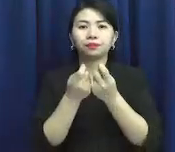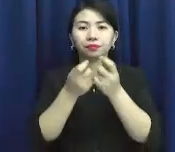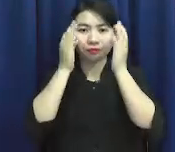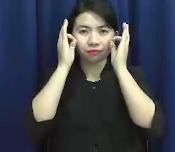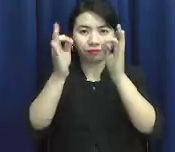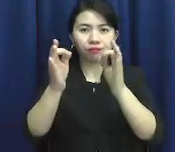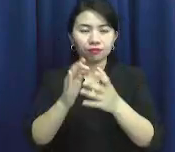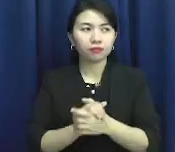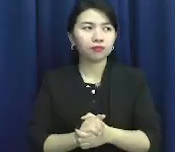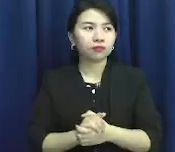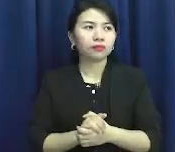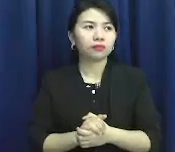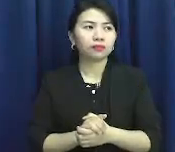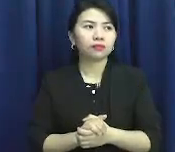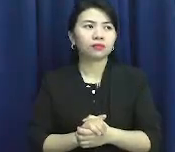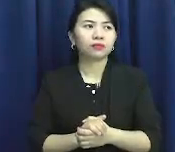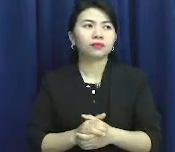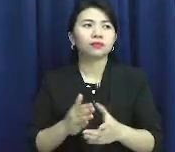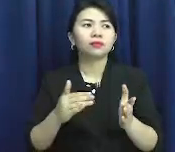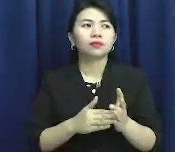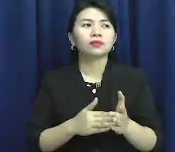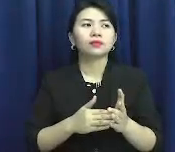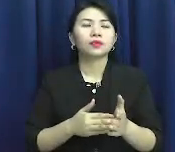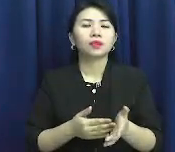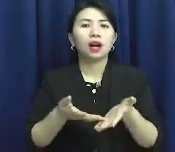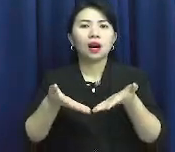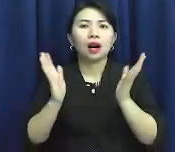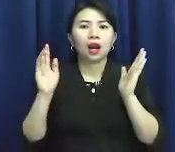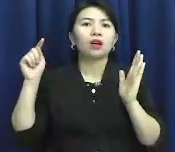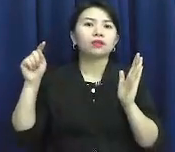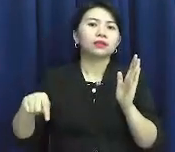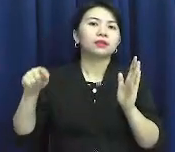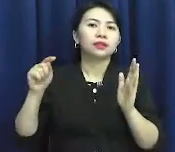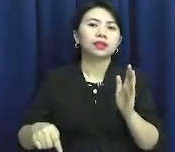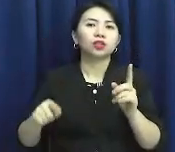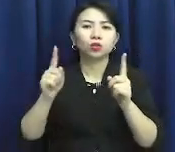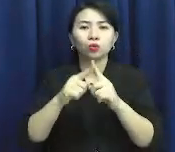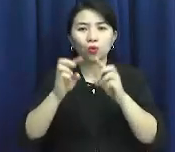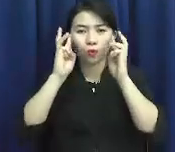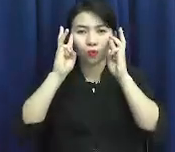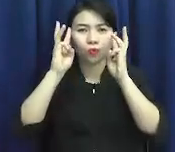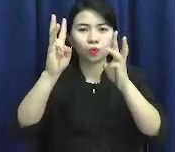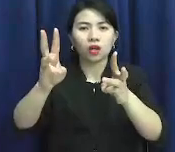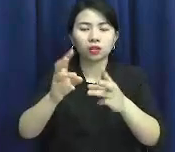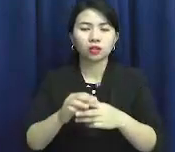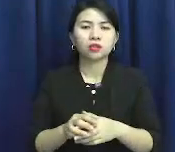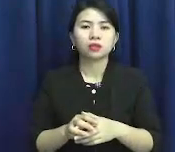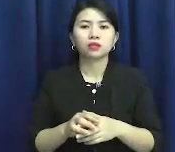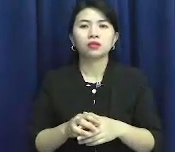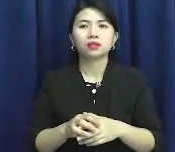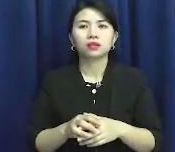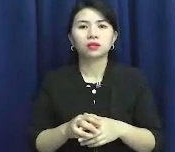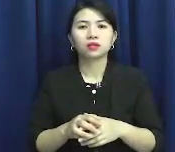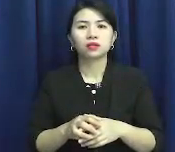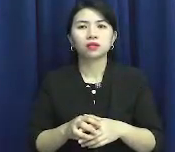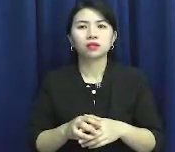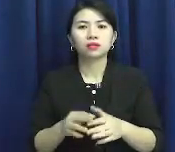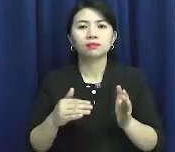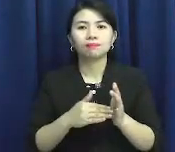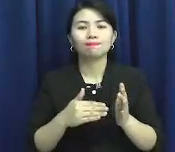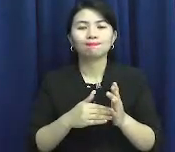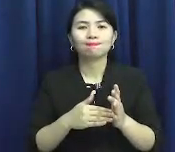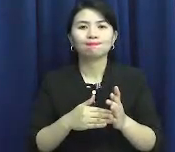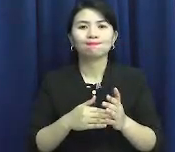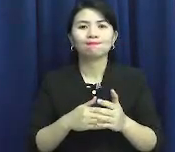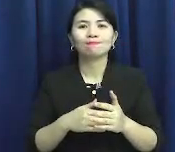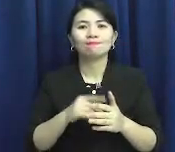nyo ito, sinasabi ko sa inyo, ipanood nyo to sa mga miyembro ninyo na hindi nakapanood sa inyo. I'll check on you, ipa-follow up ko yan, I'll